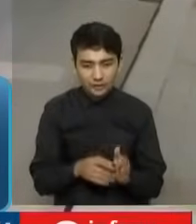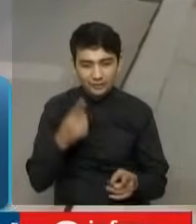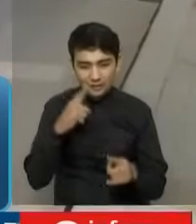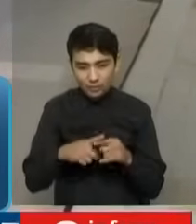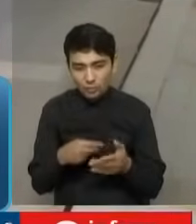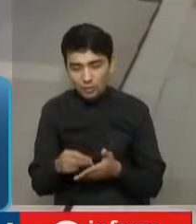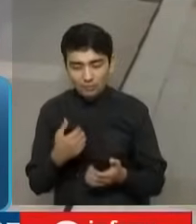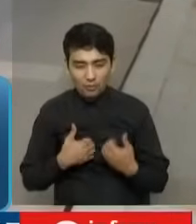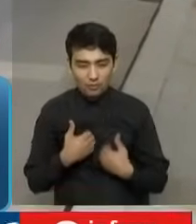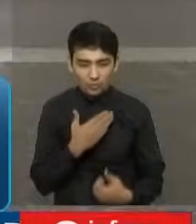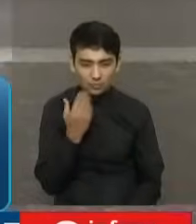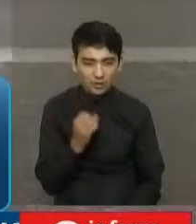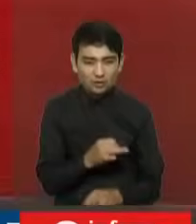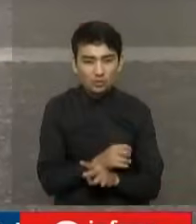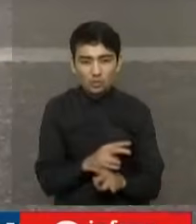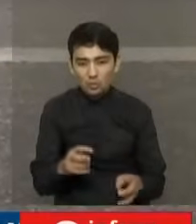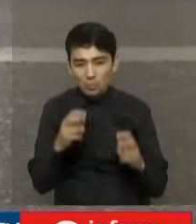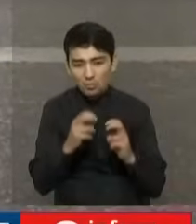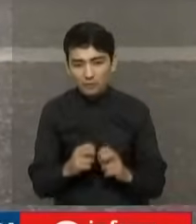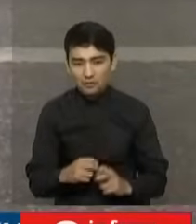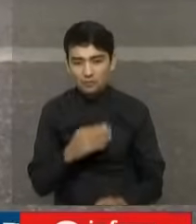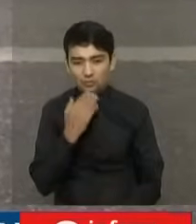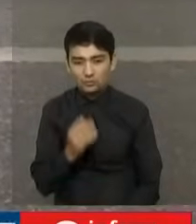не спешит. Ведь никто их не проверяет.